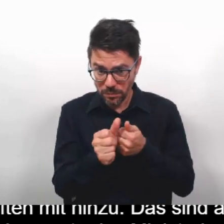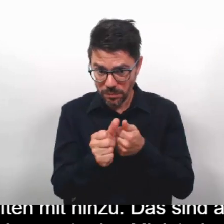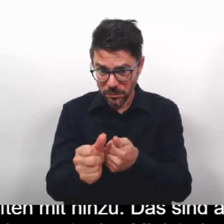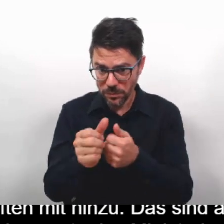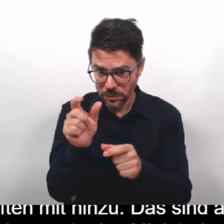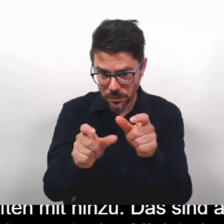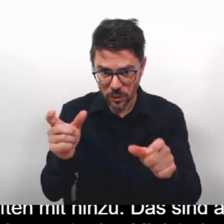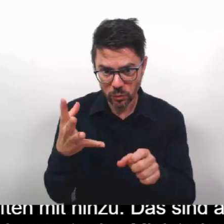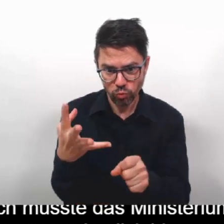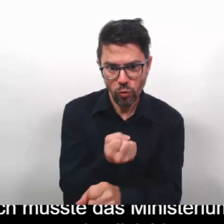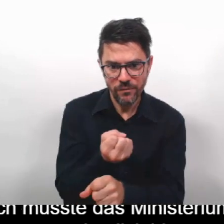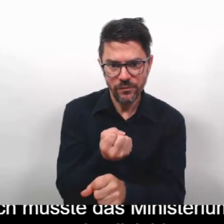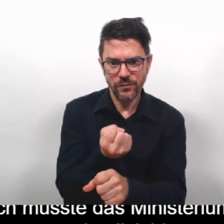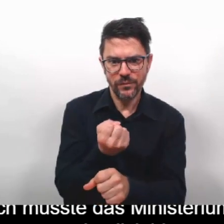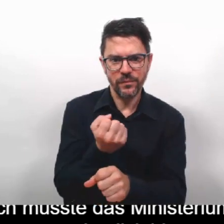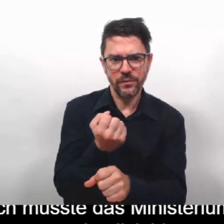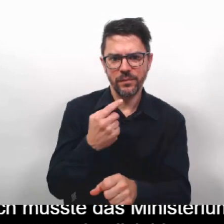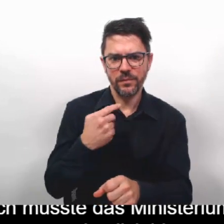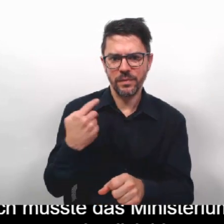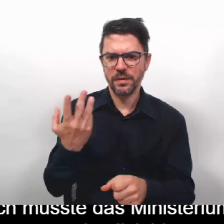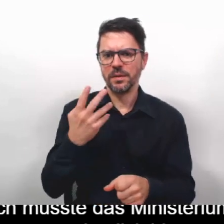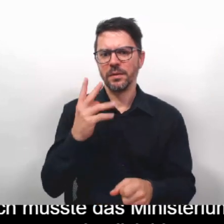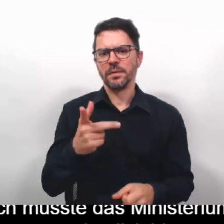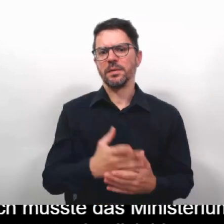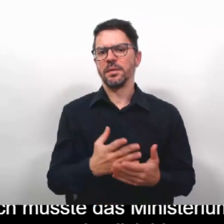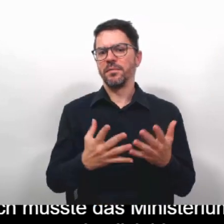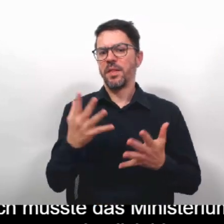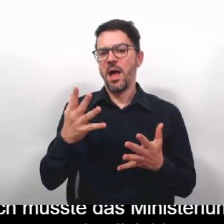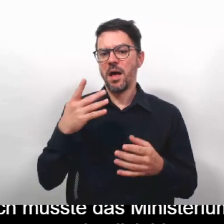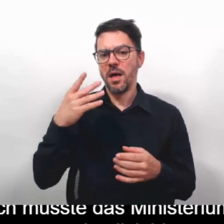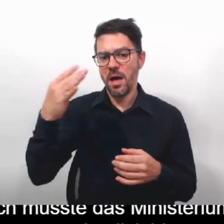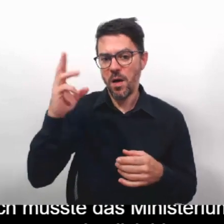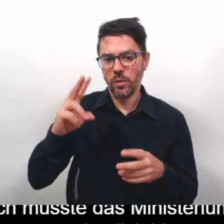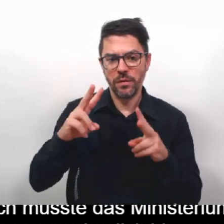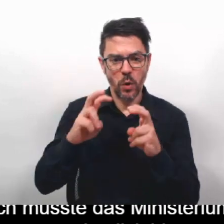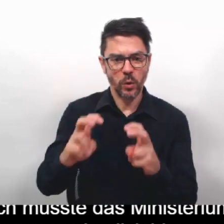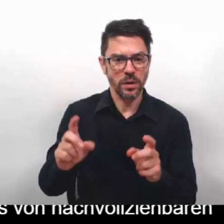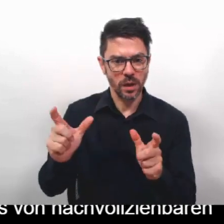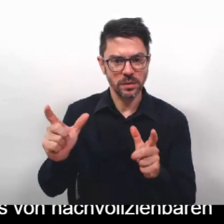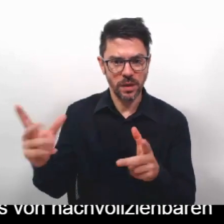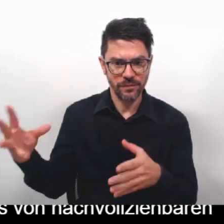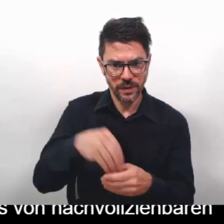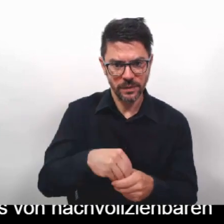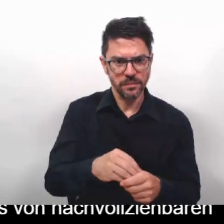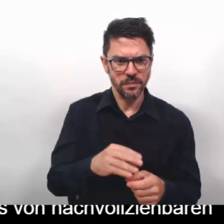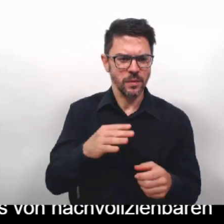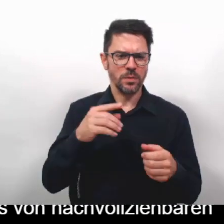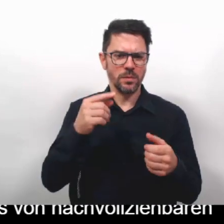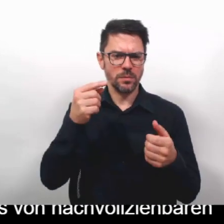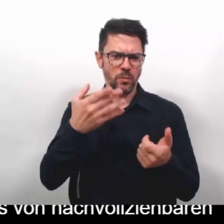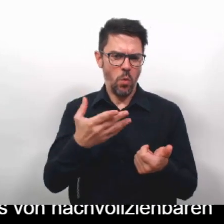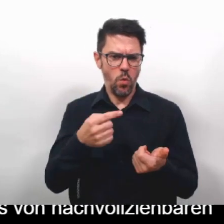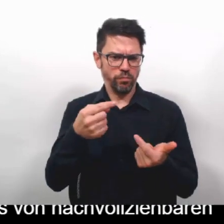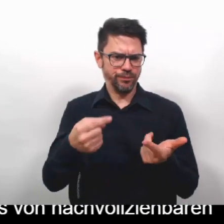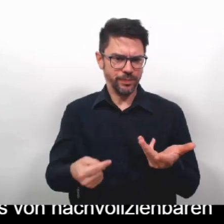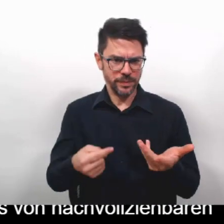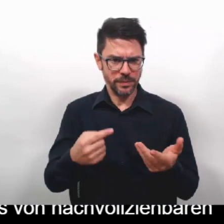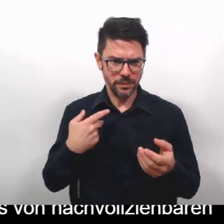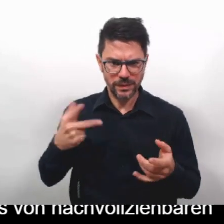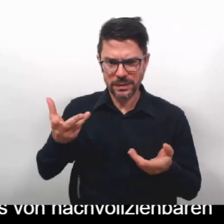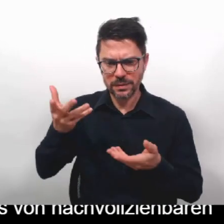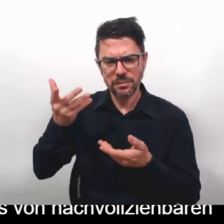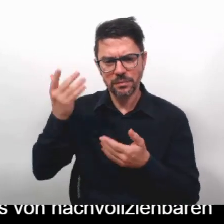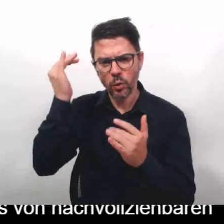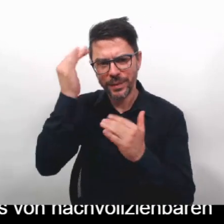noch breiter genutzt wird. Und die Funktionalitäten so sind, dass man diesen Mehrwert